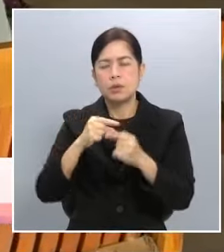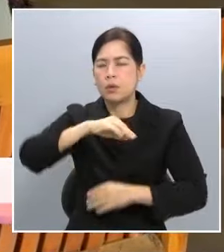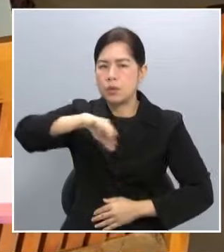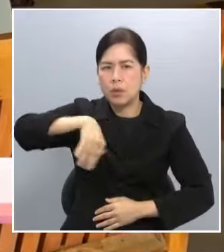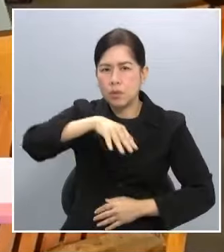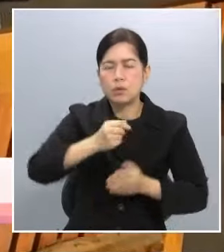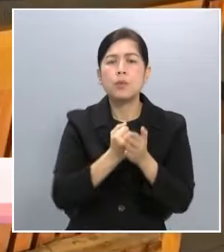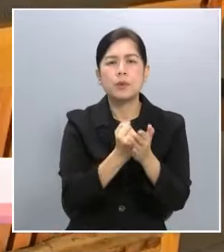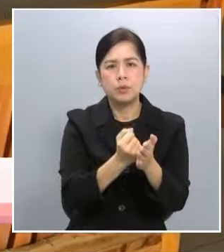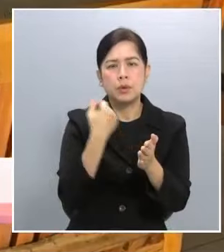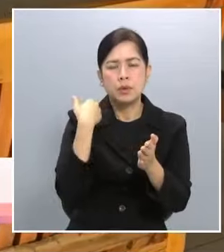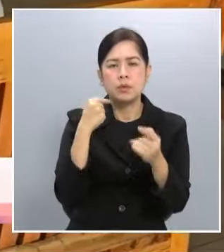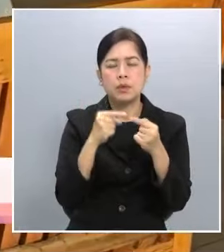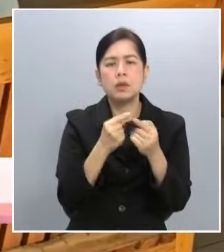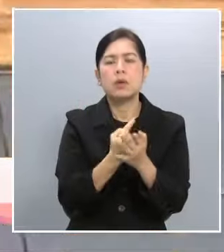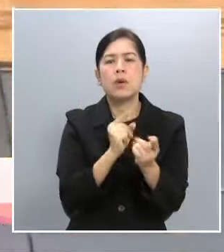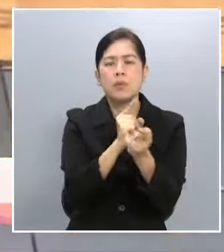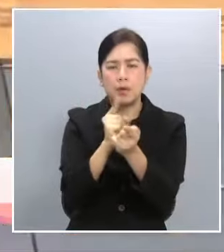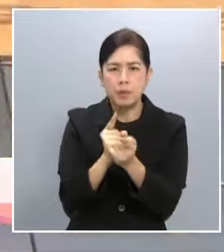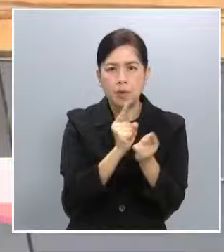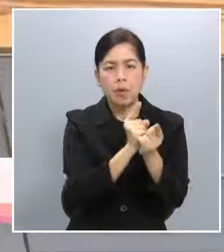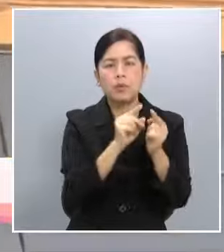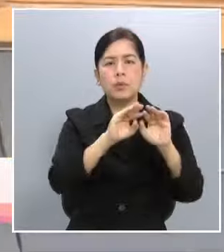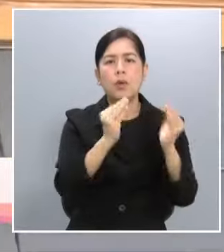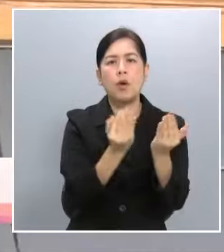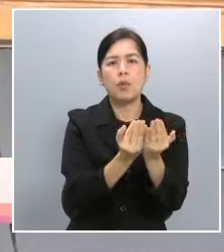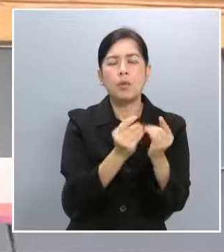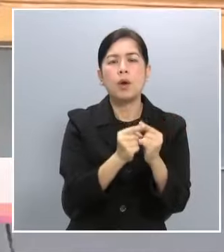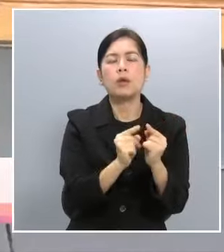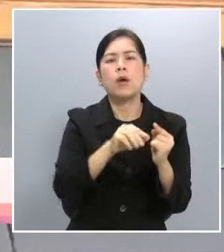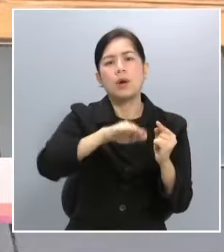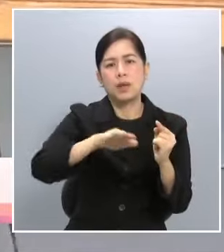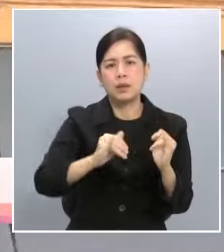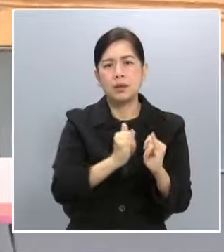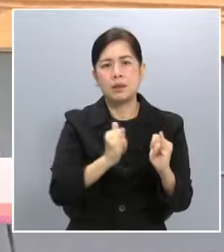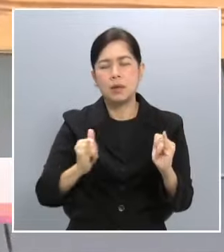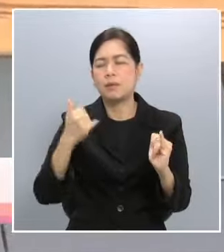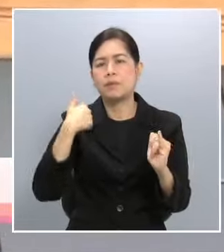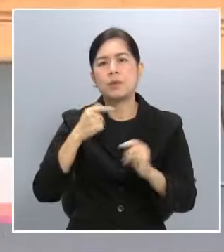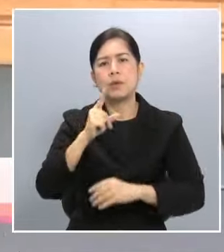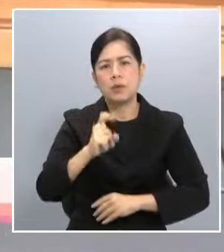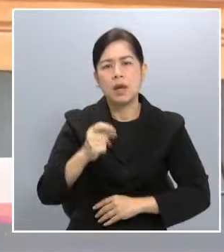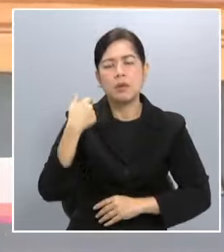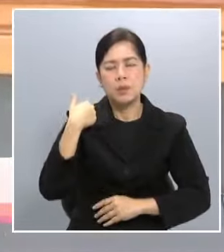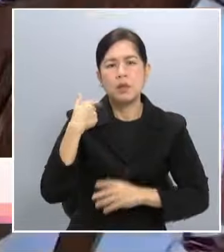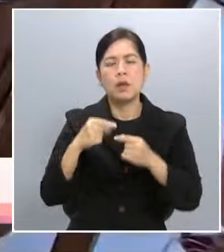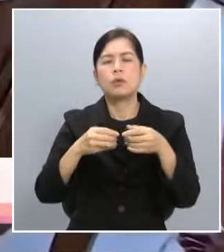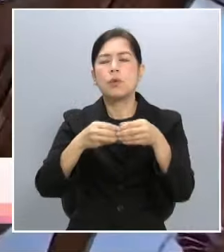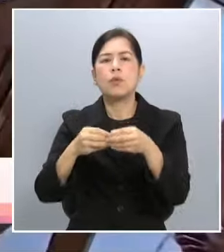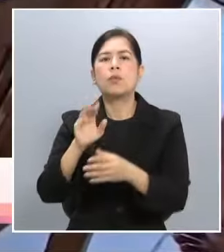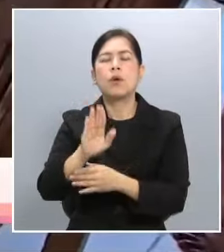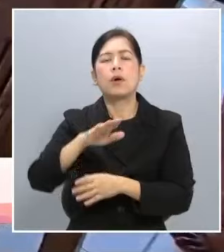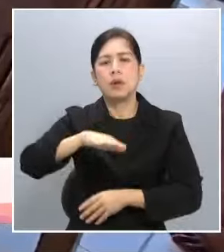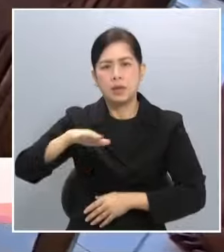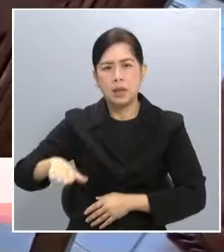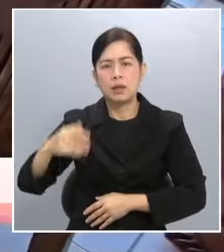ลงพื้นที่ไปบ้านของครอบครัวผู้เสียชีวิตรวมทั้งครอบครัวเด็กที่ไปทัศนศึกษาแล้วรอดชีวิตกลับมาด้วยเพื่อ